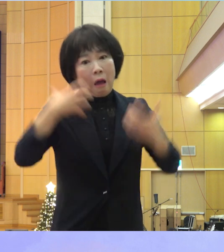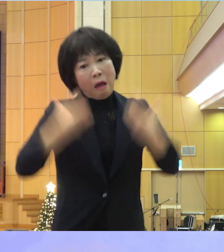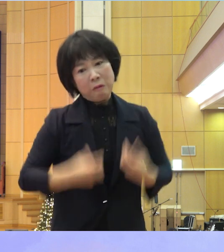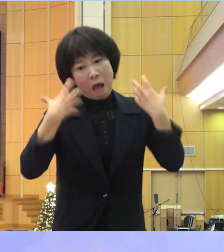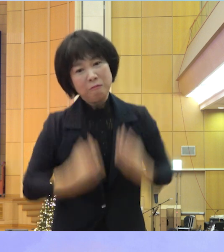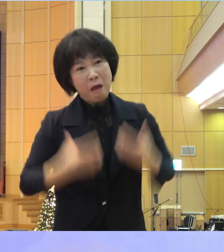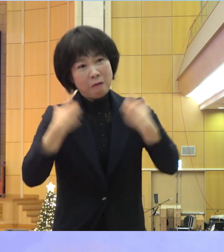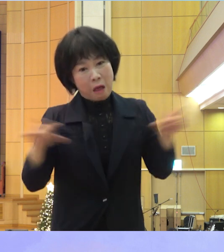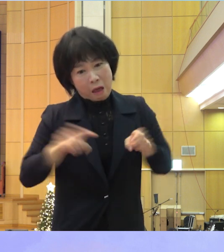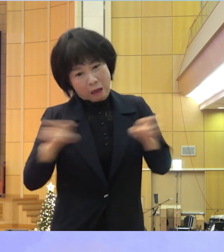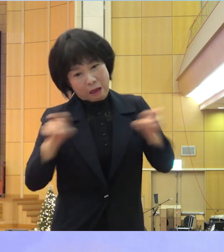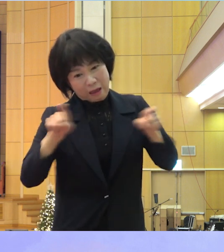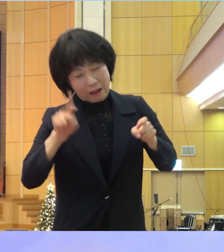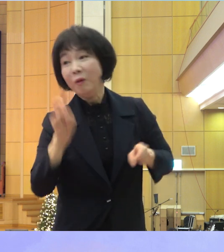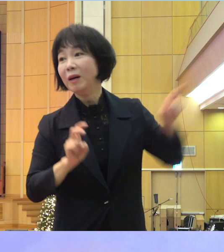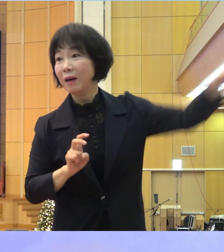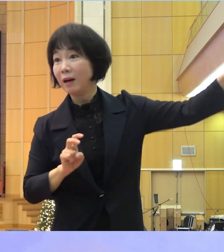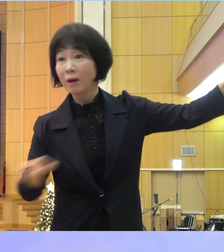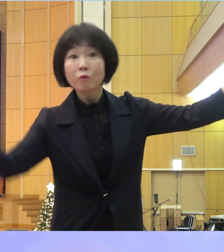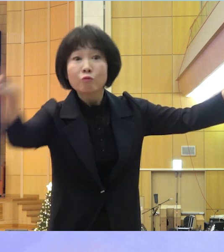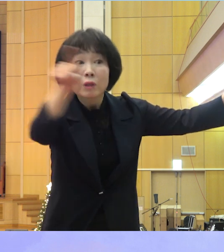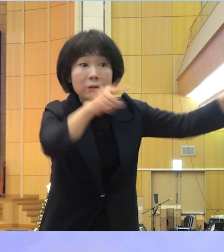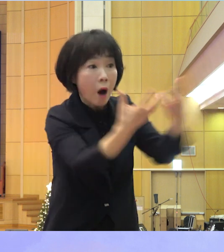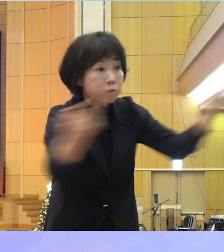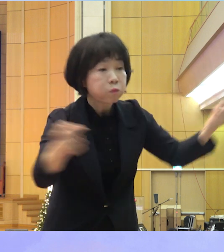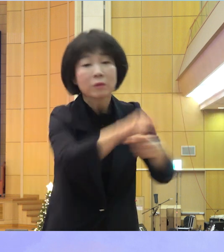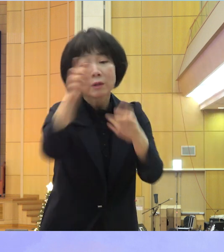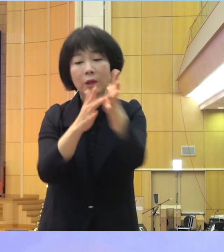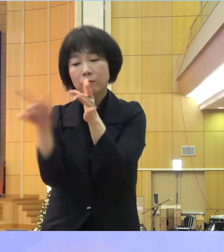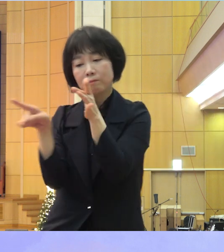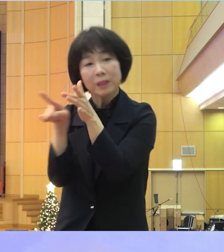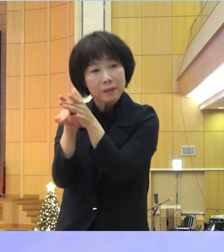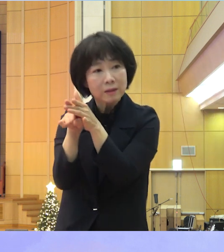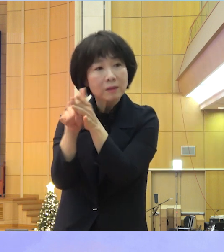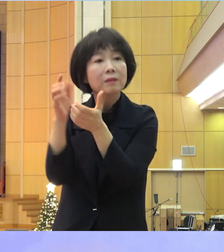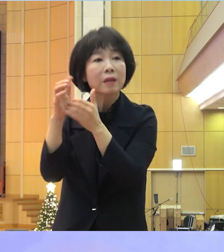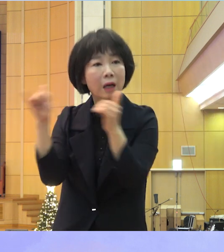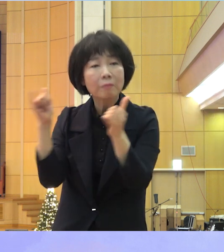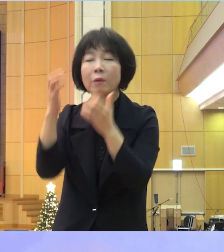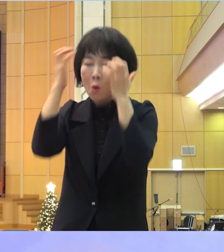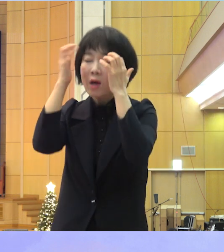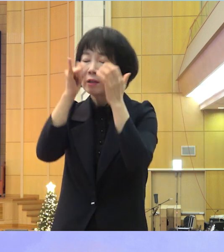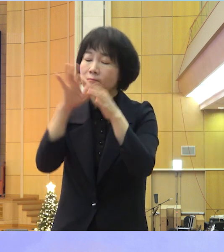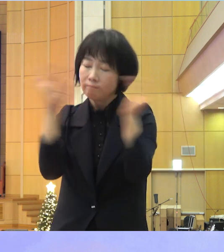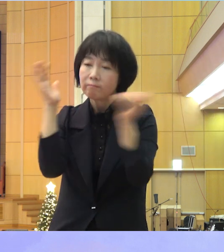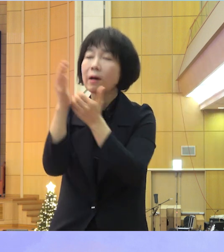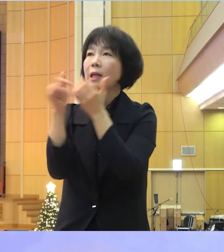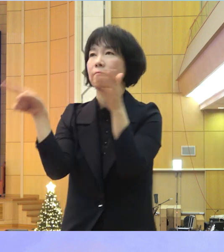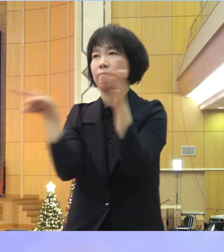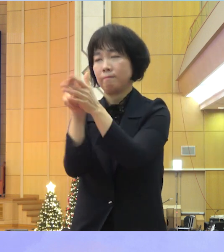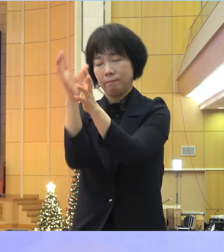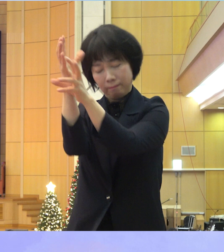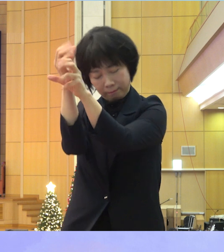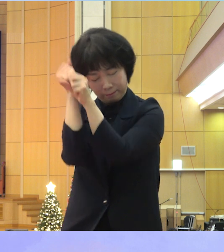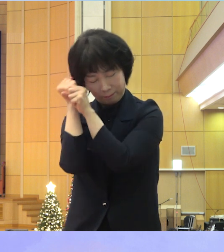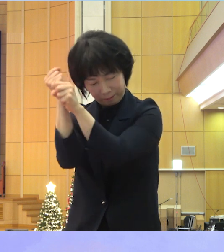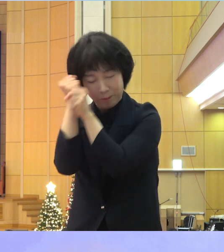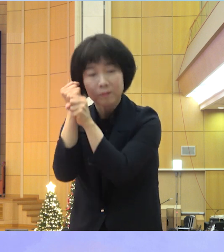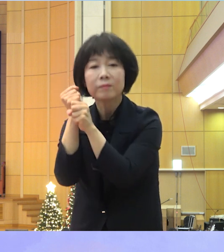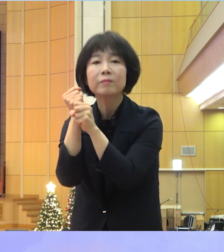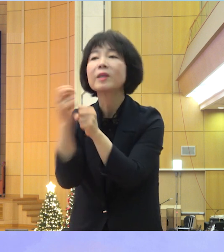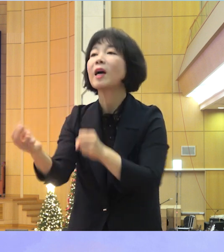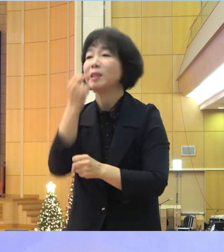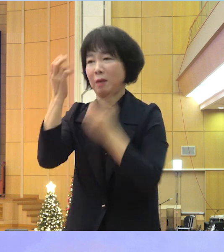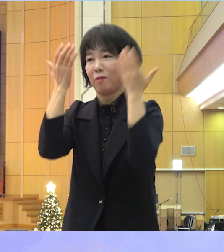낙심하지 마세요. 두려워하지 마세요. 염려하지 마세요. 하나님이 있잖아요. 하나님이 나에게 생명이